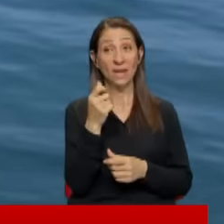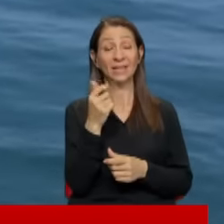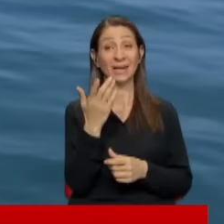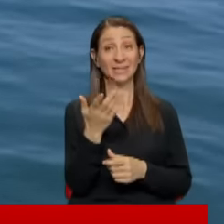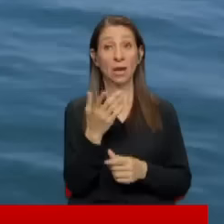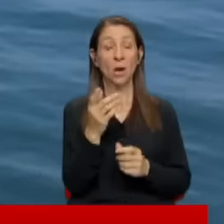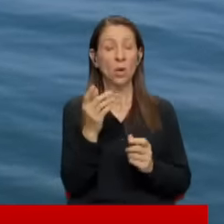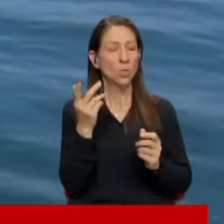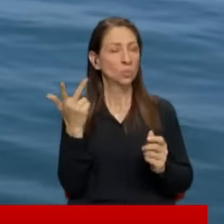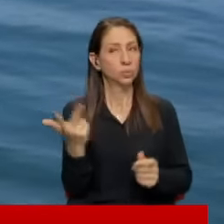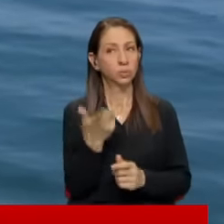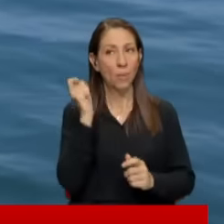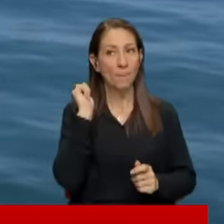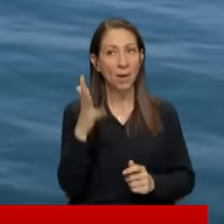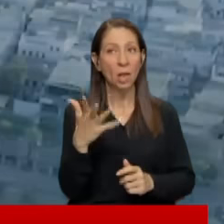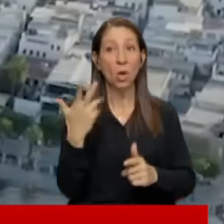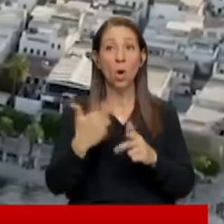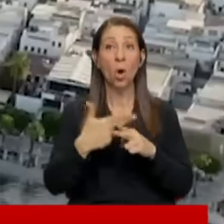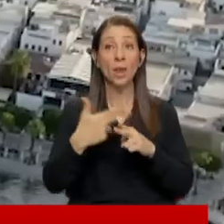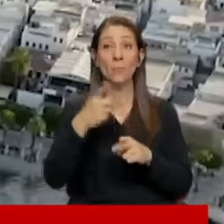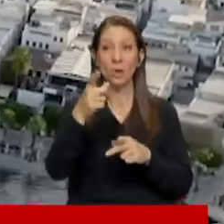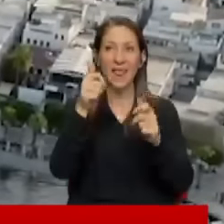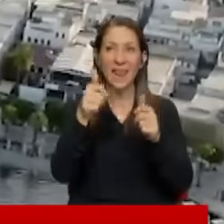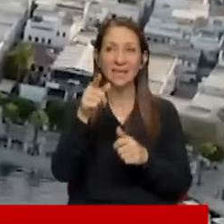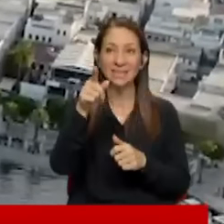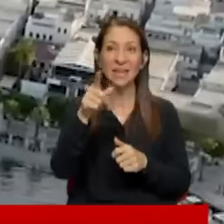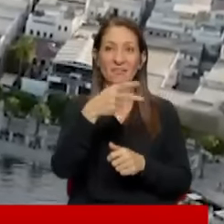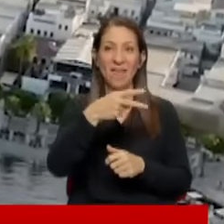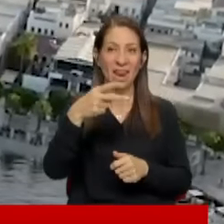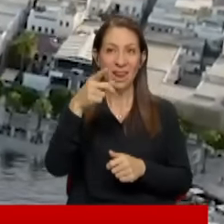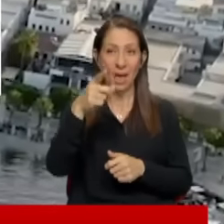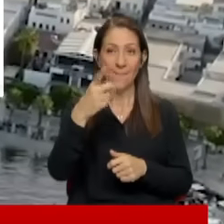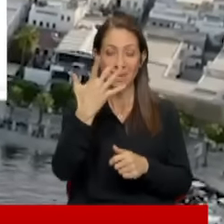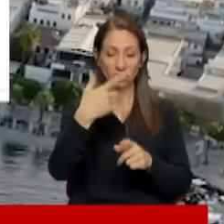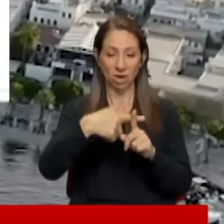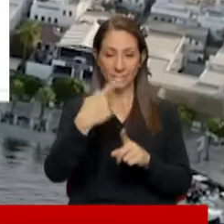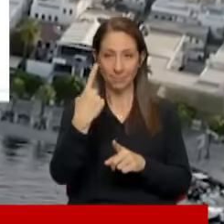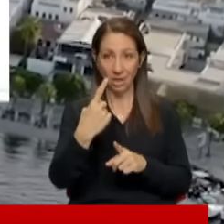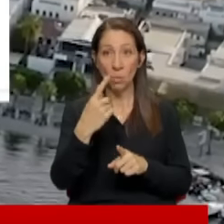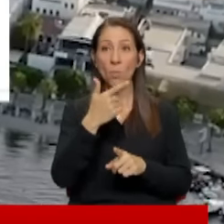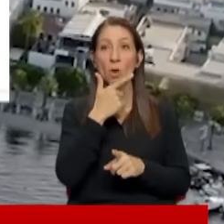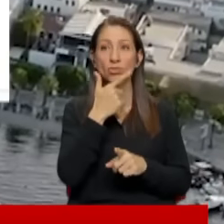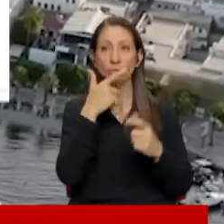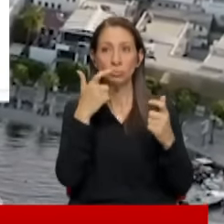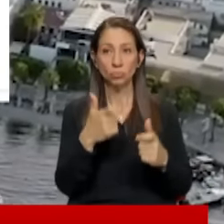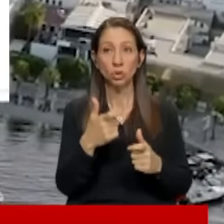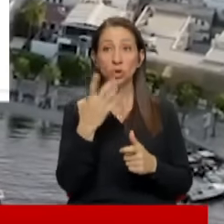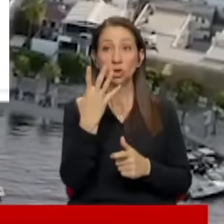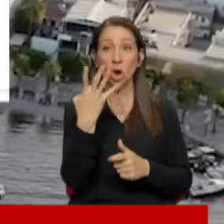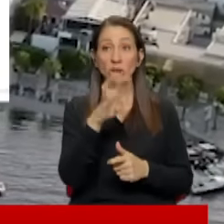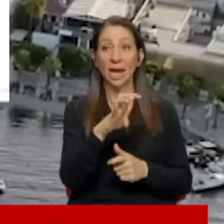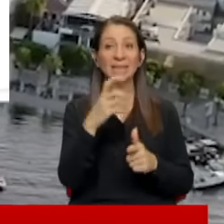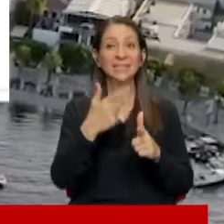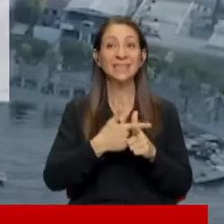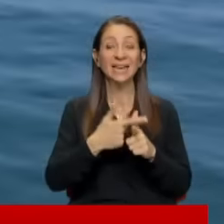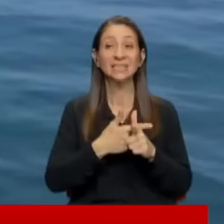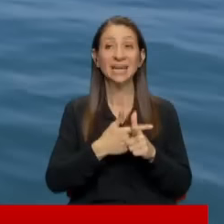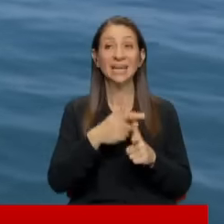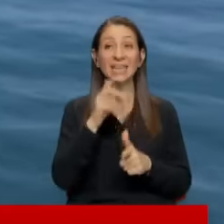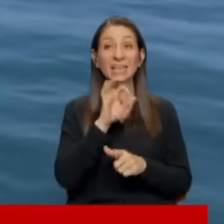da dudak uçuklatıyor. Örneğin bu ilandaki villa 5+1, Bodrum'da 4 aylık kirası